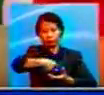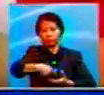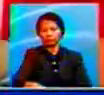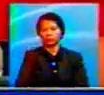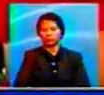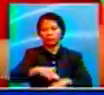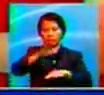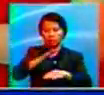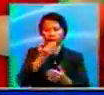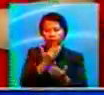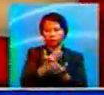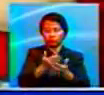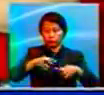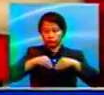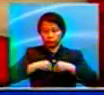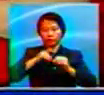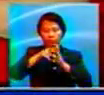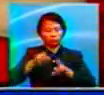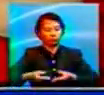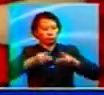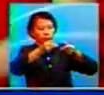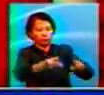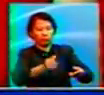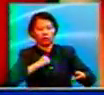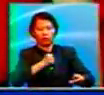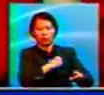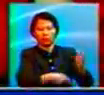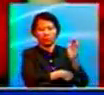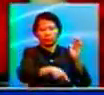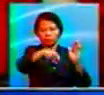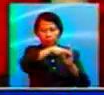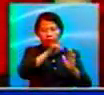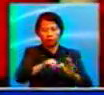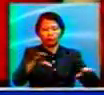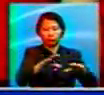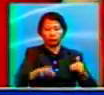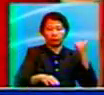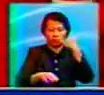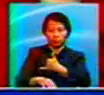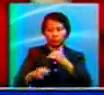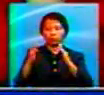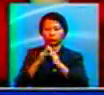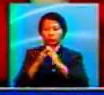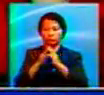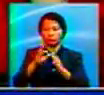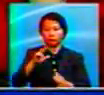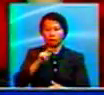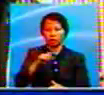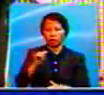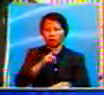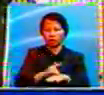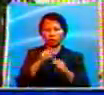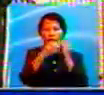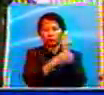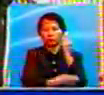Dan lebihan sumbangan yang diterimanya itu kemudian diserahkan kepada Ahli Parlimen Hulu Selangor yang membuat kunjungan ke kediaman Abdul Razak di Batang